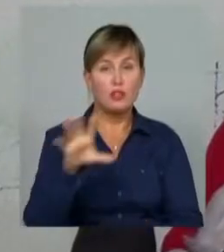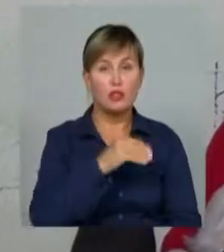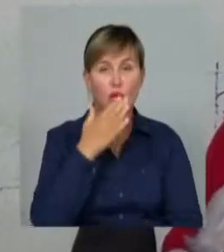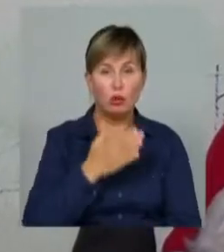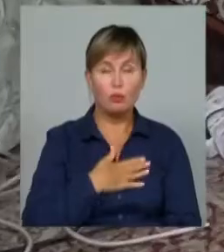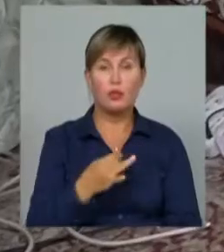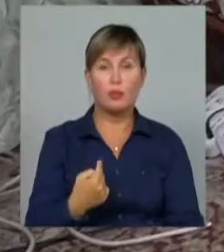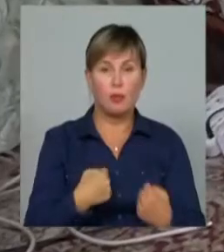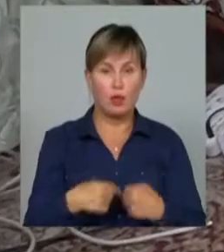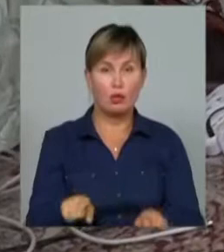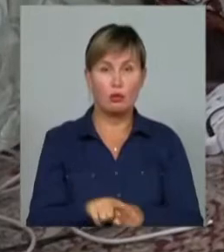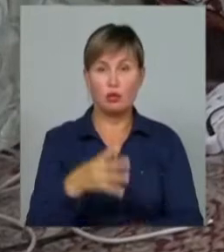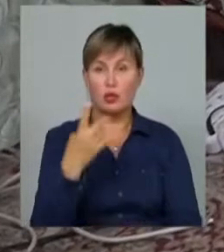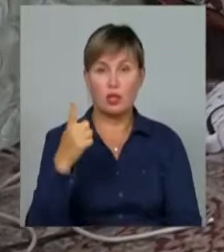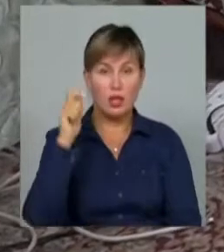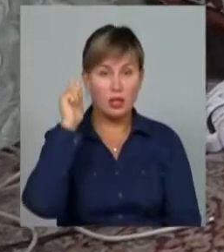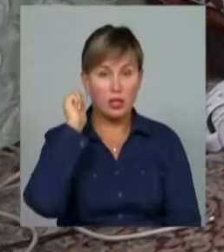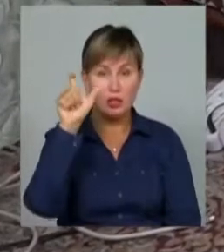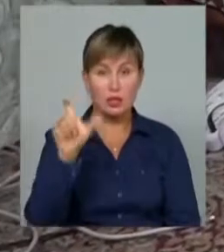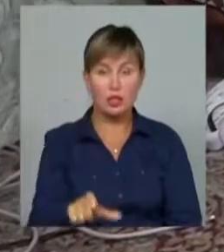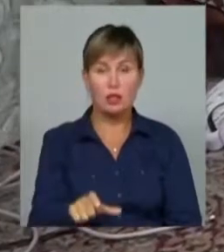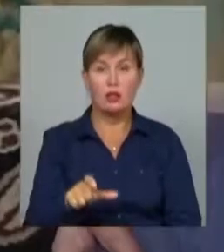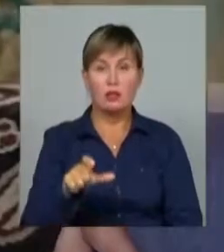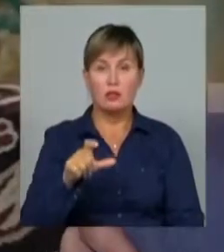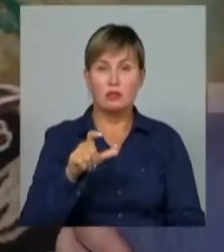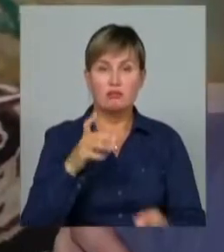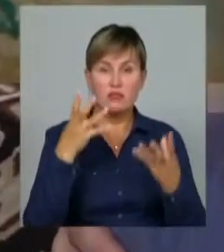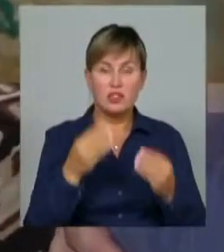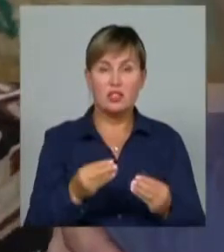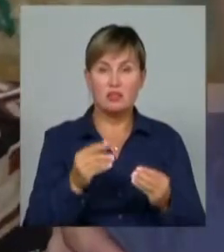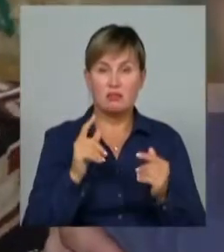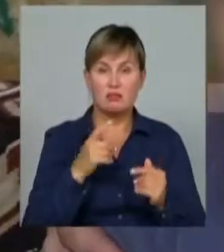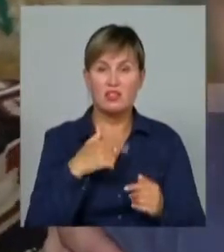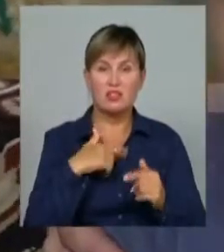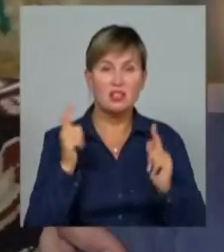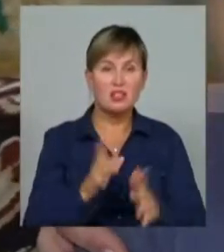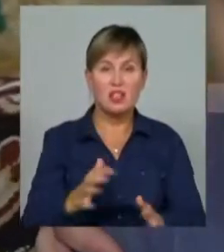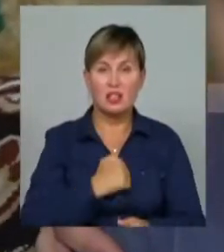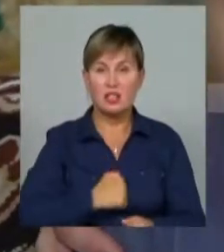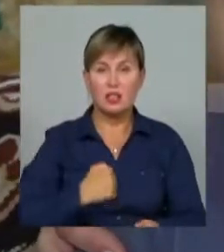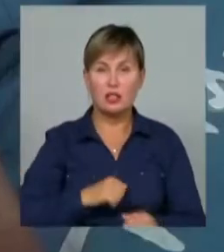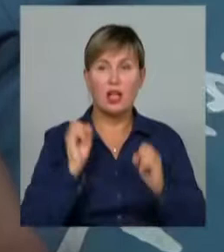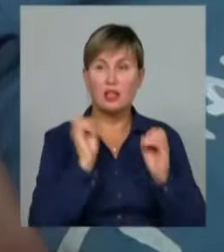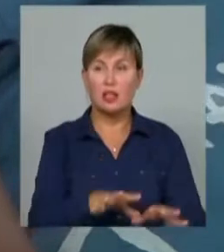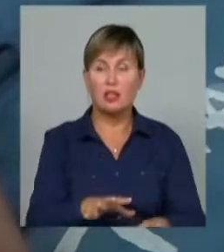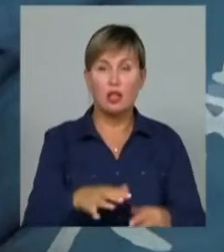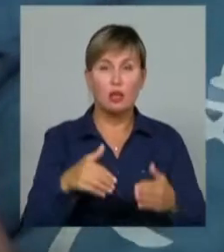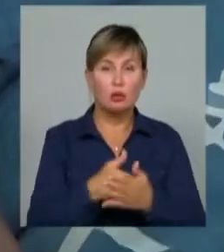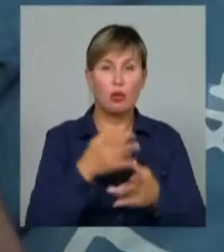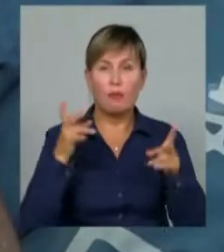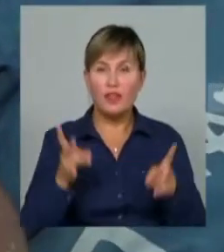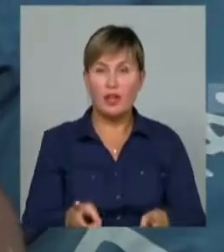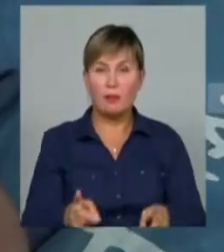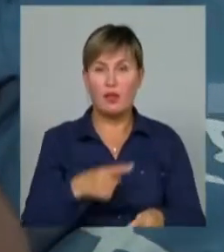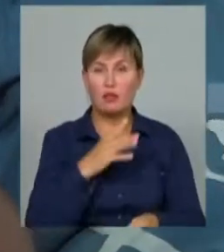даже меня. 41-летняя Сания проклинает тот день, когда согласилась отдать ребенка в этот садик. Что ни день, новая травма,